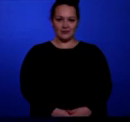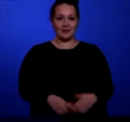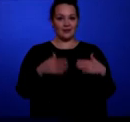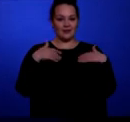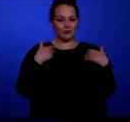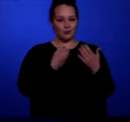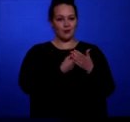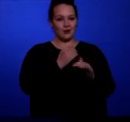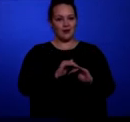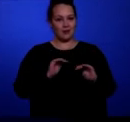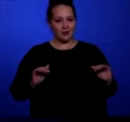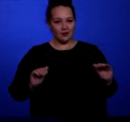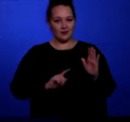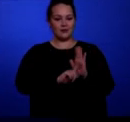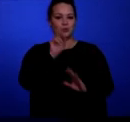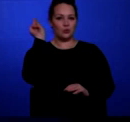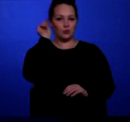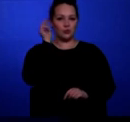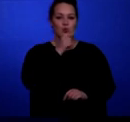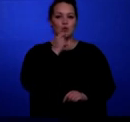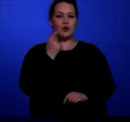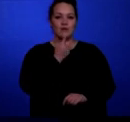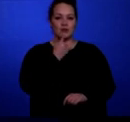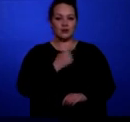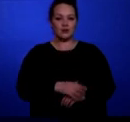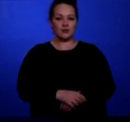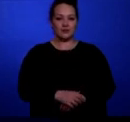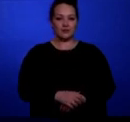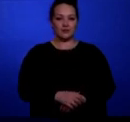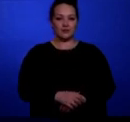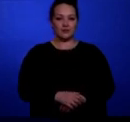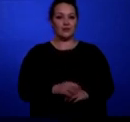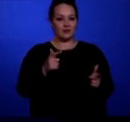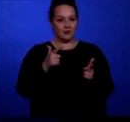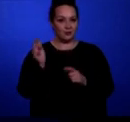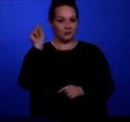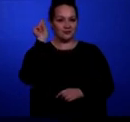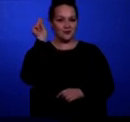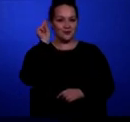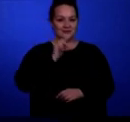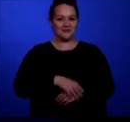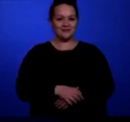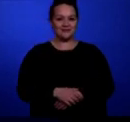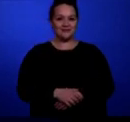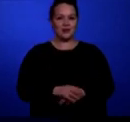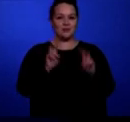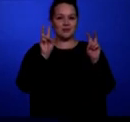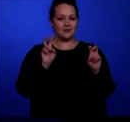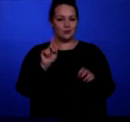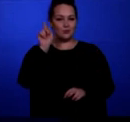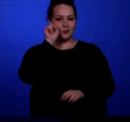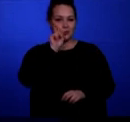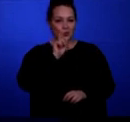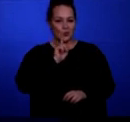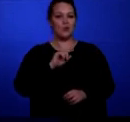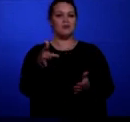Здравствуйте, дорогие ребята! Начинаем урок русского языка. Надеюсь, вы к уроку готовы. Присаживайтесь поудобнее,